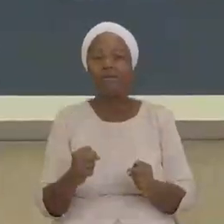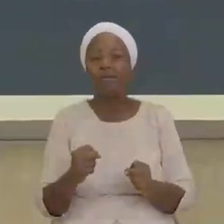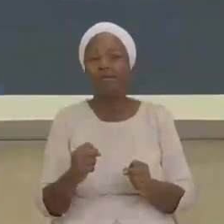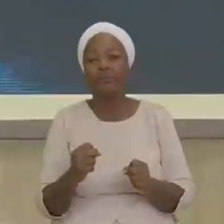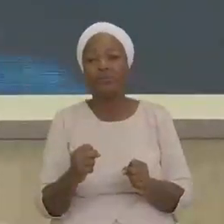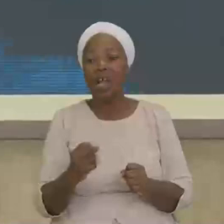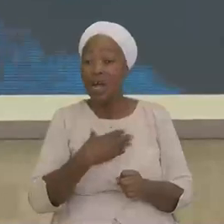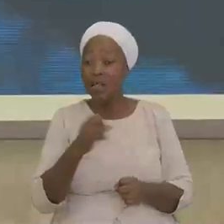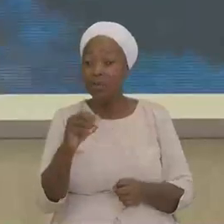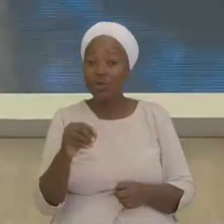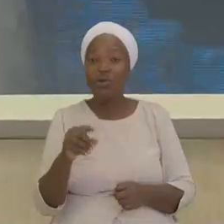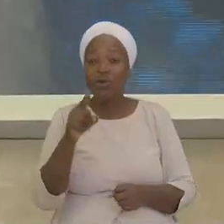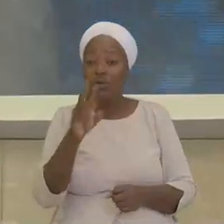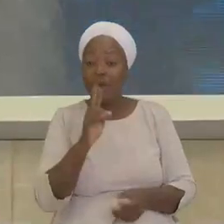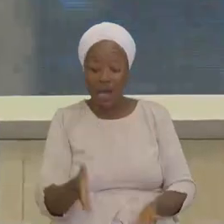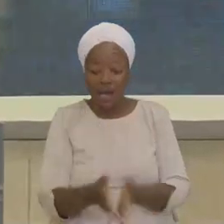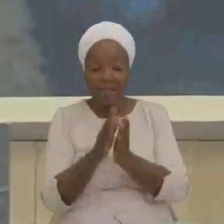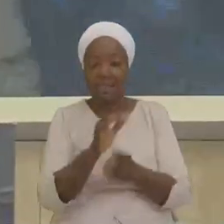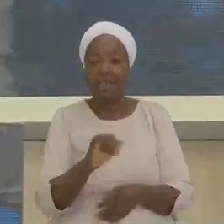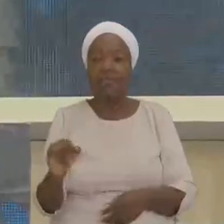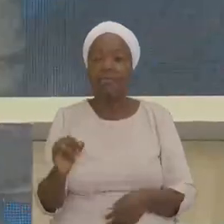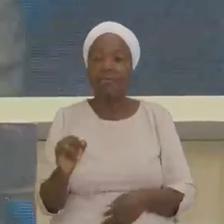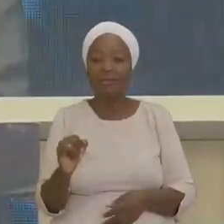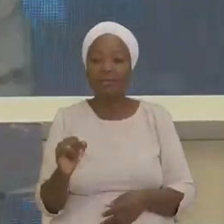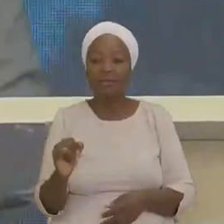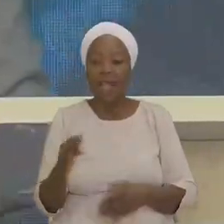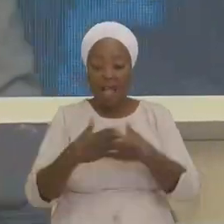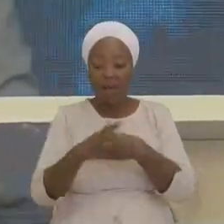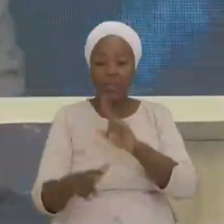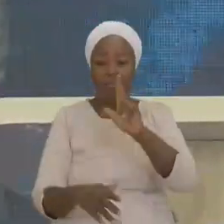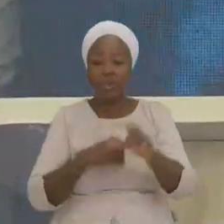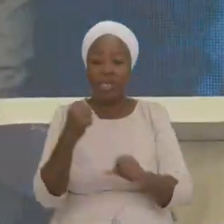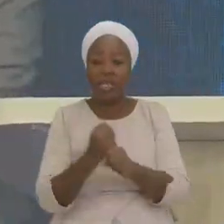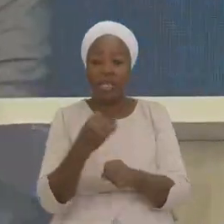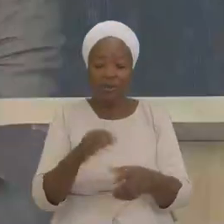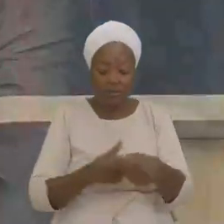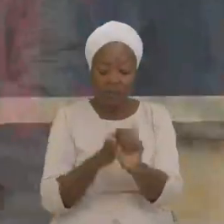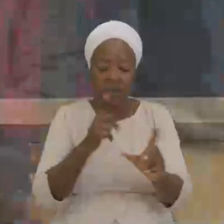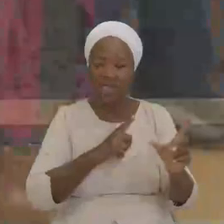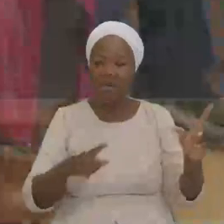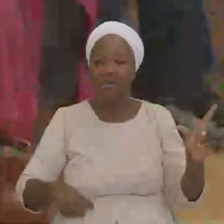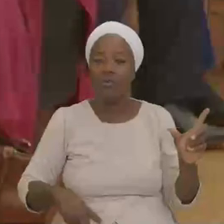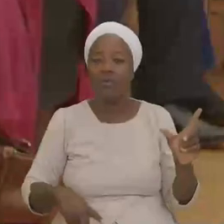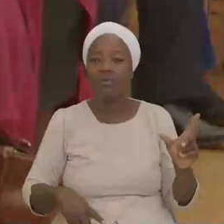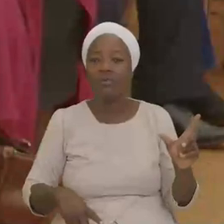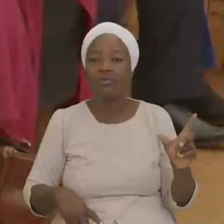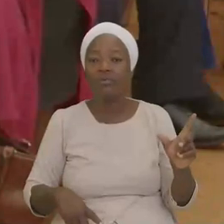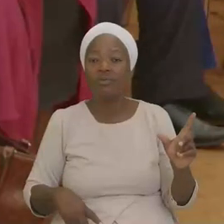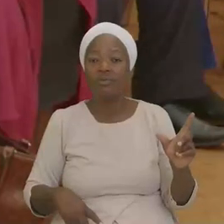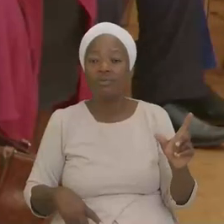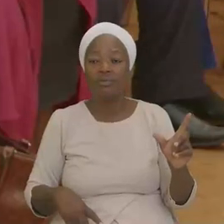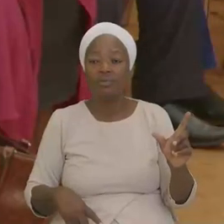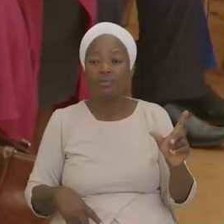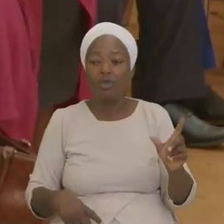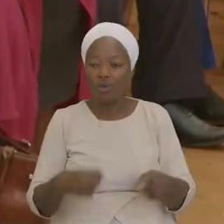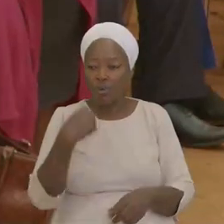encore expérimenté toute sa puissance. Ainsi donc, tu poses la question, après 3 ans, en